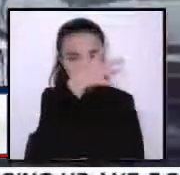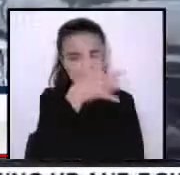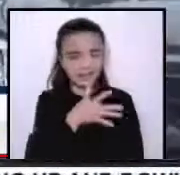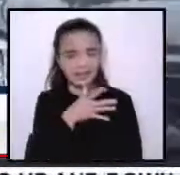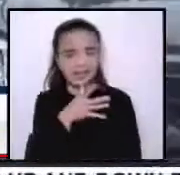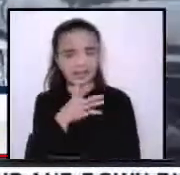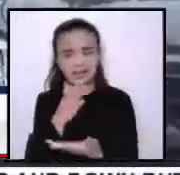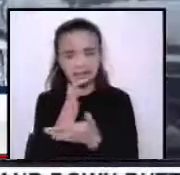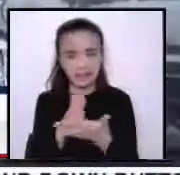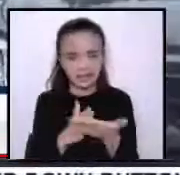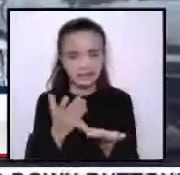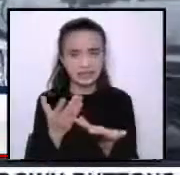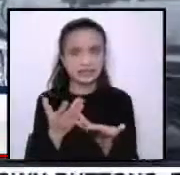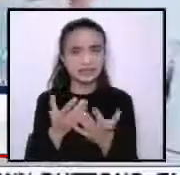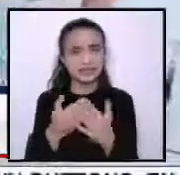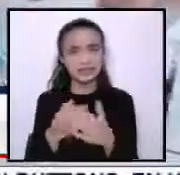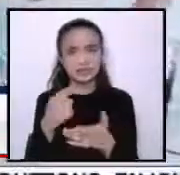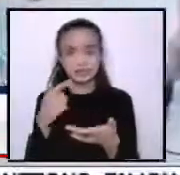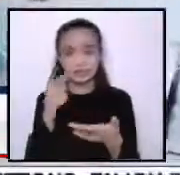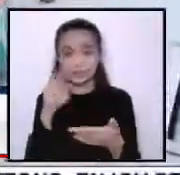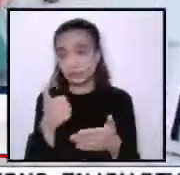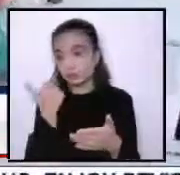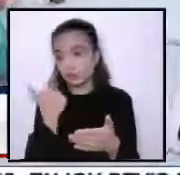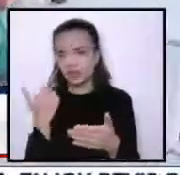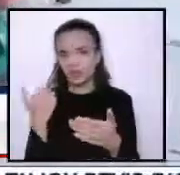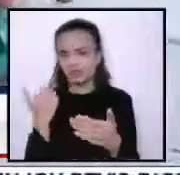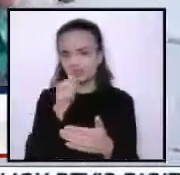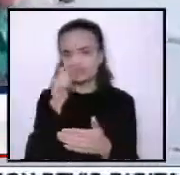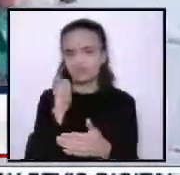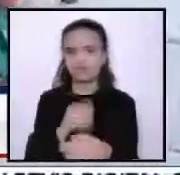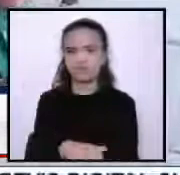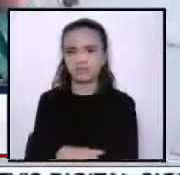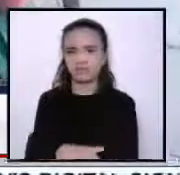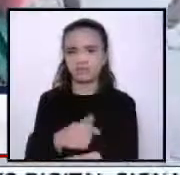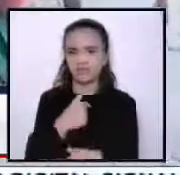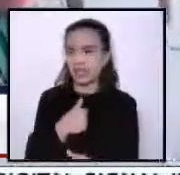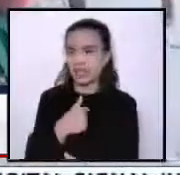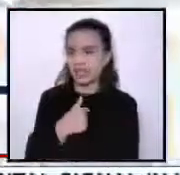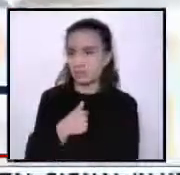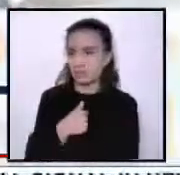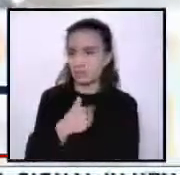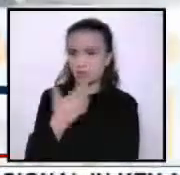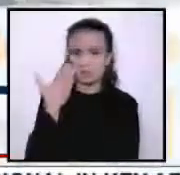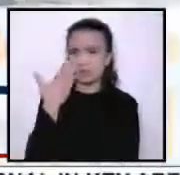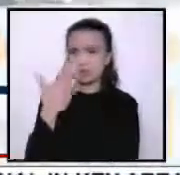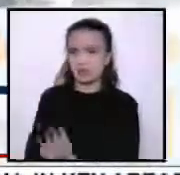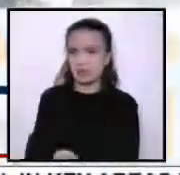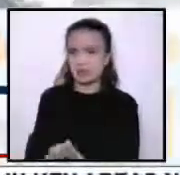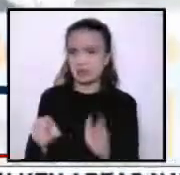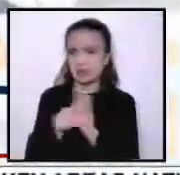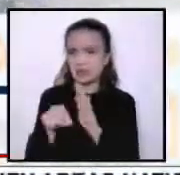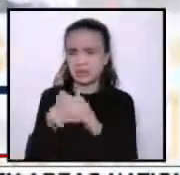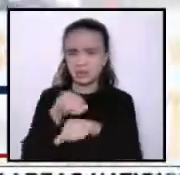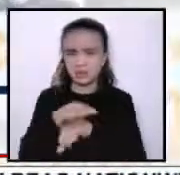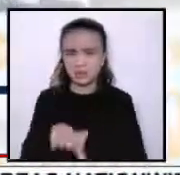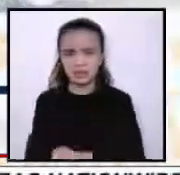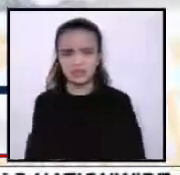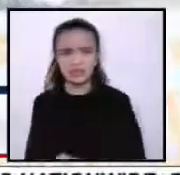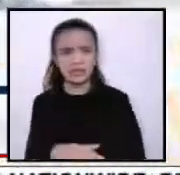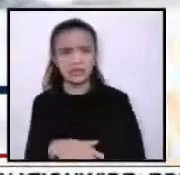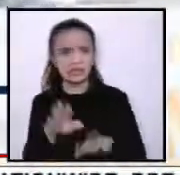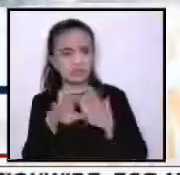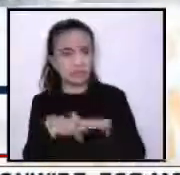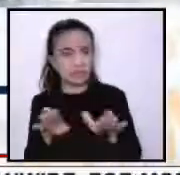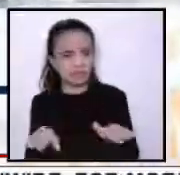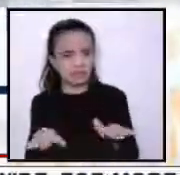dito. May mga talagang tutol. Hindi ko alam yung magiging side effect kasi sa anak. Mahina pa yung katawan ng bata, hindi pa sila